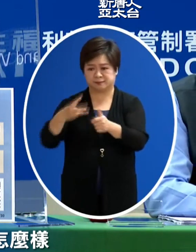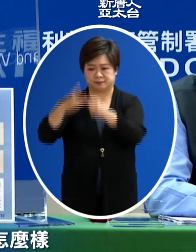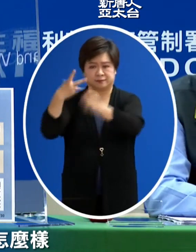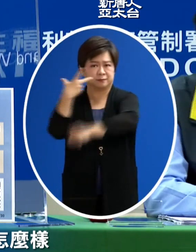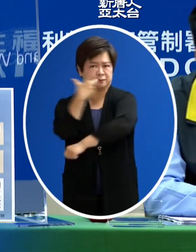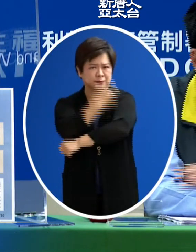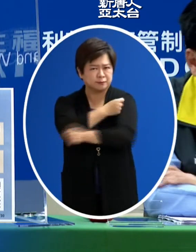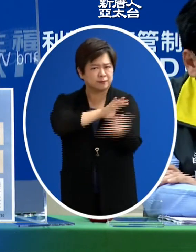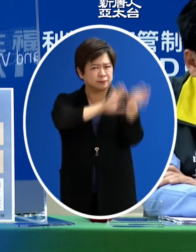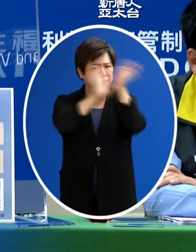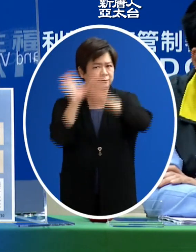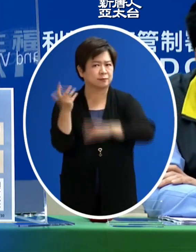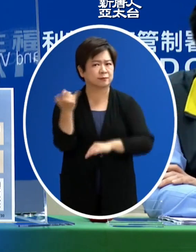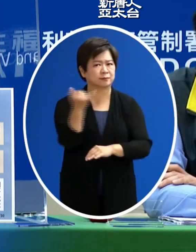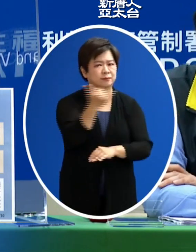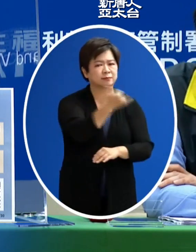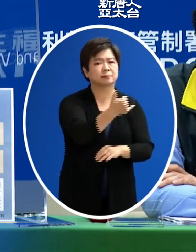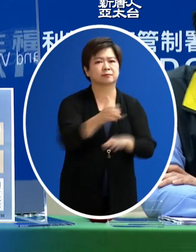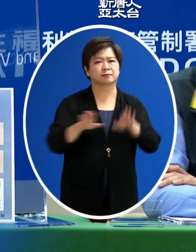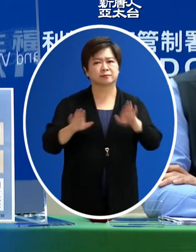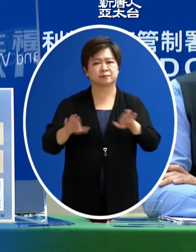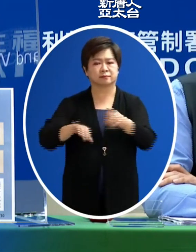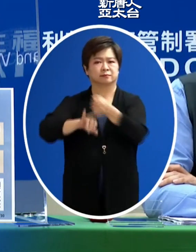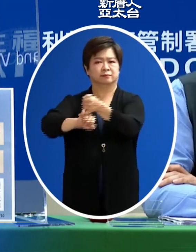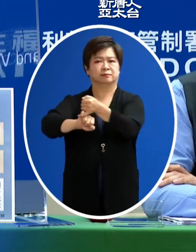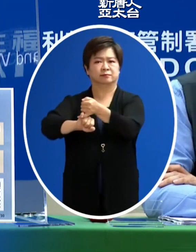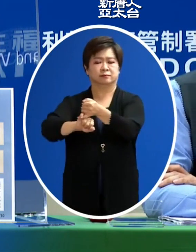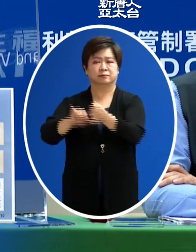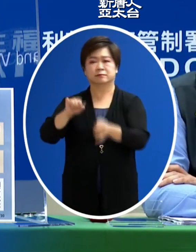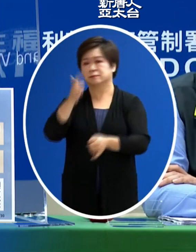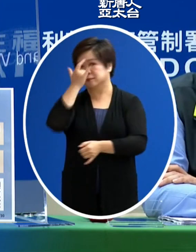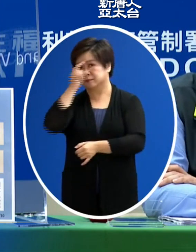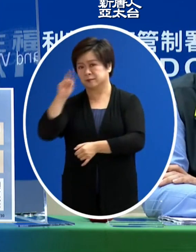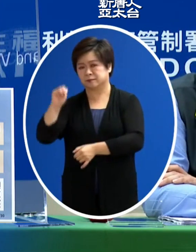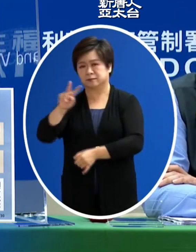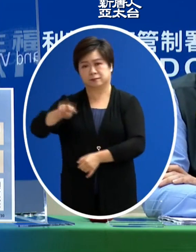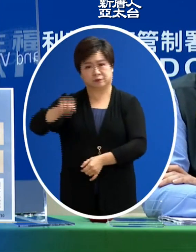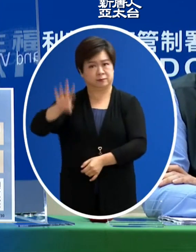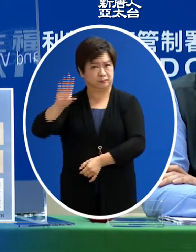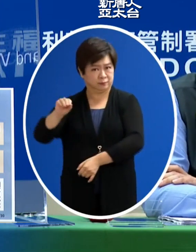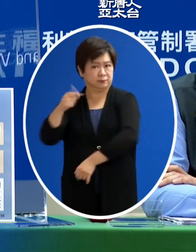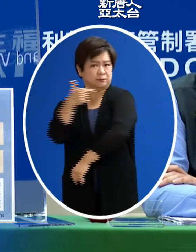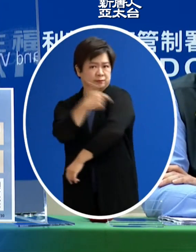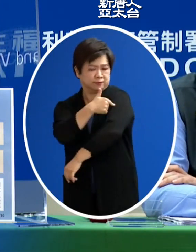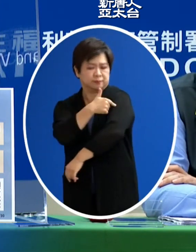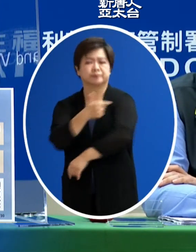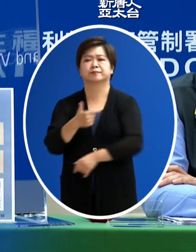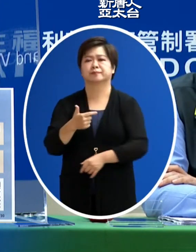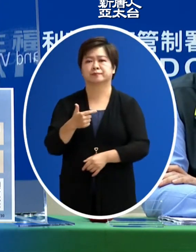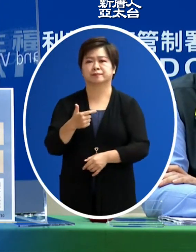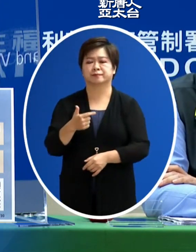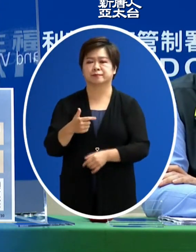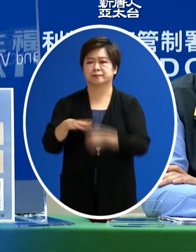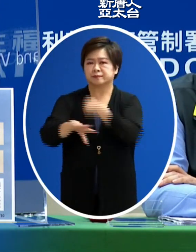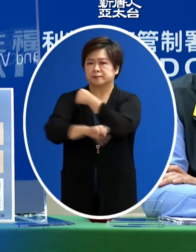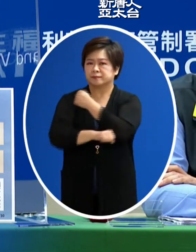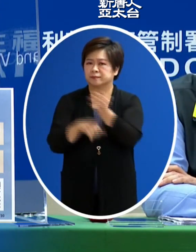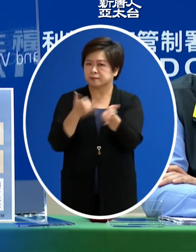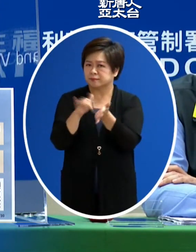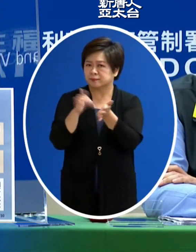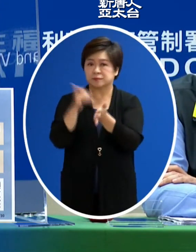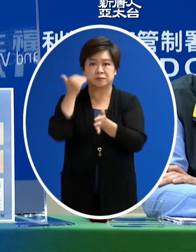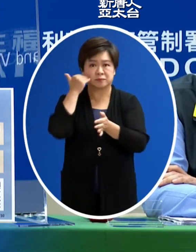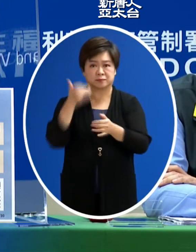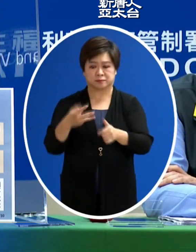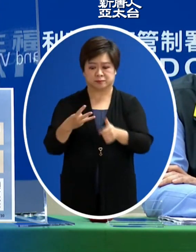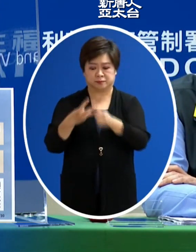怎么样。那目前是已经有订购莫德纳2000万剂，好，那这个基本的如果打第三